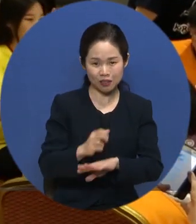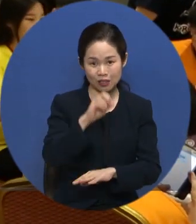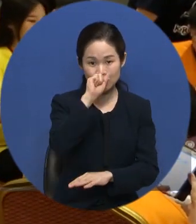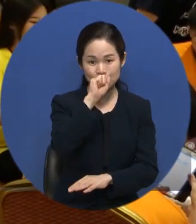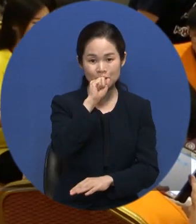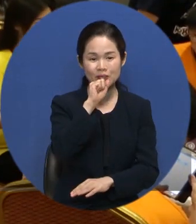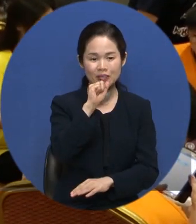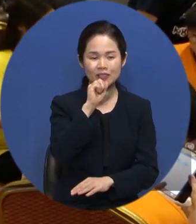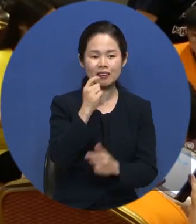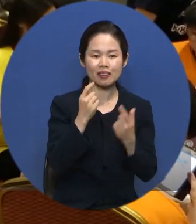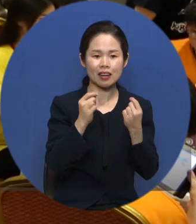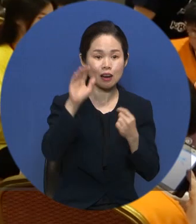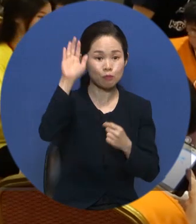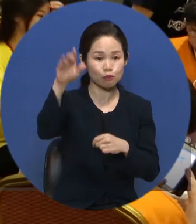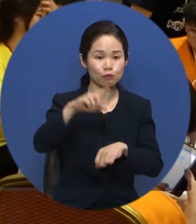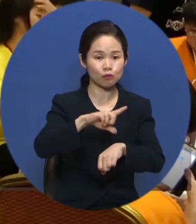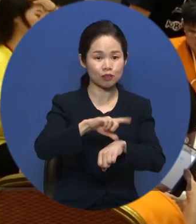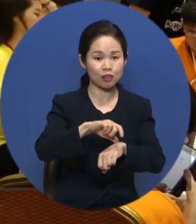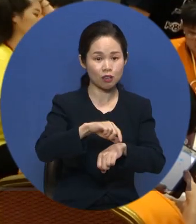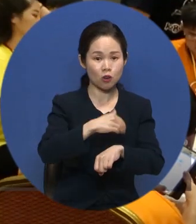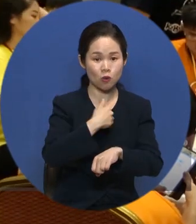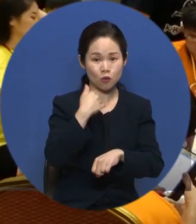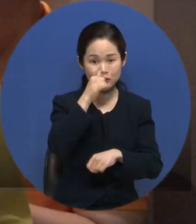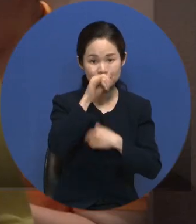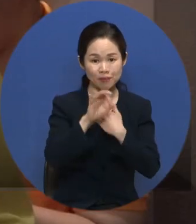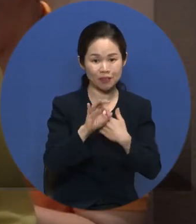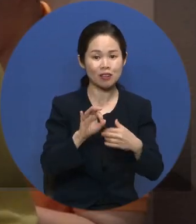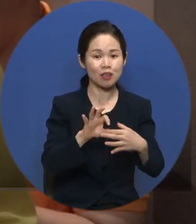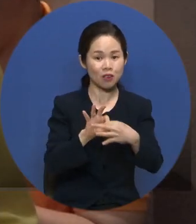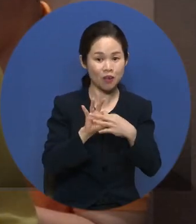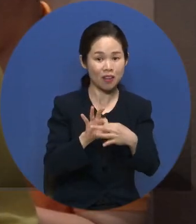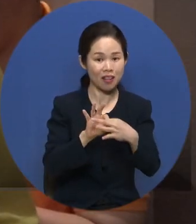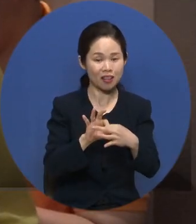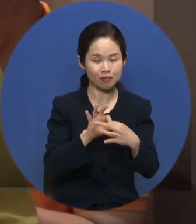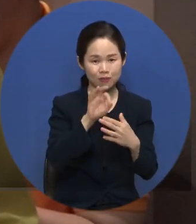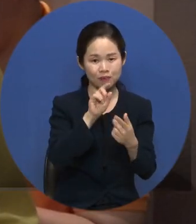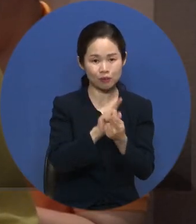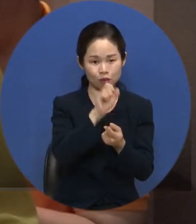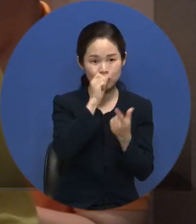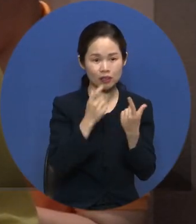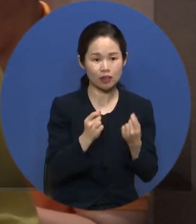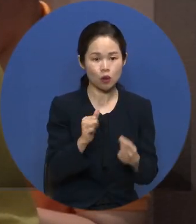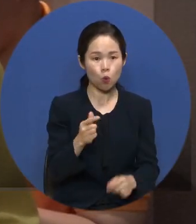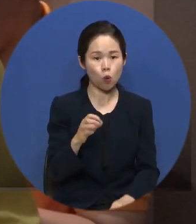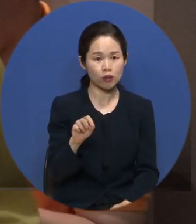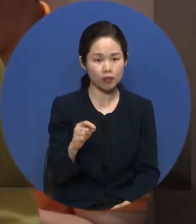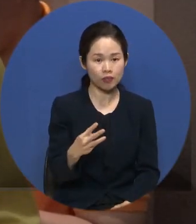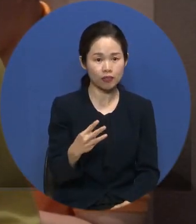앞으로도 시간 되면은 언제든지 연락하고. 허혜리는 일단